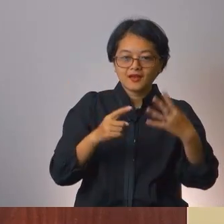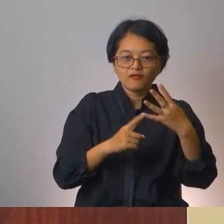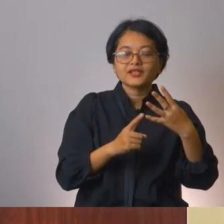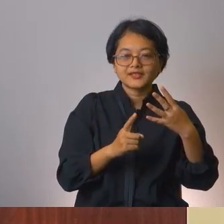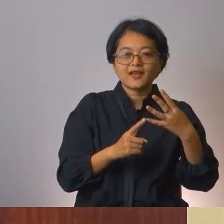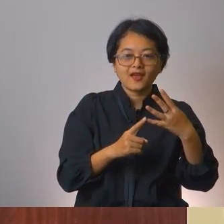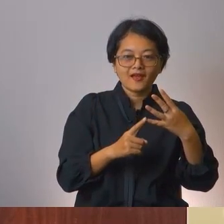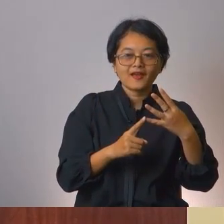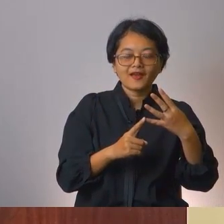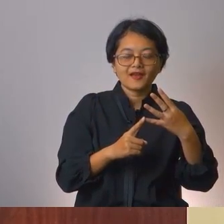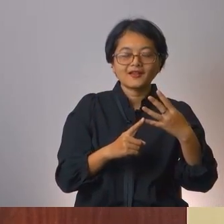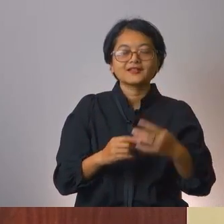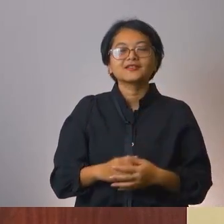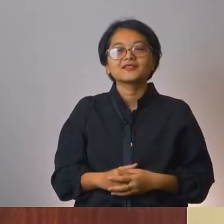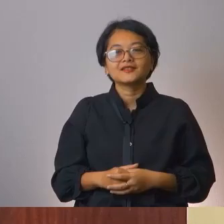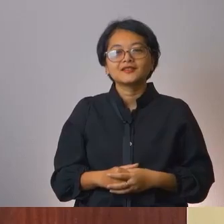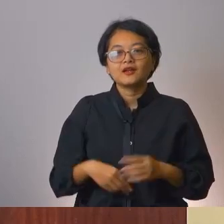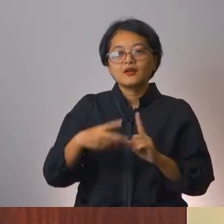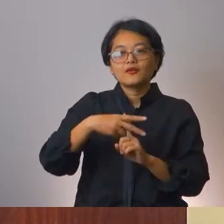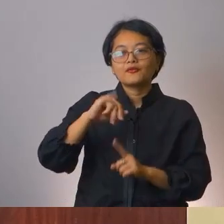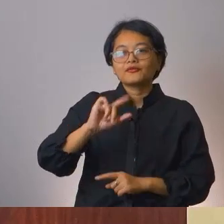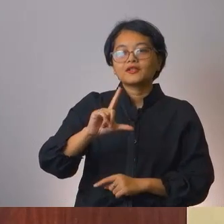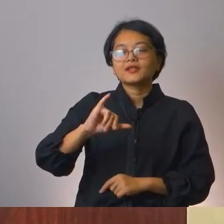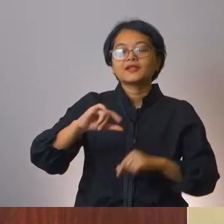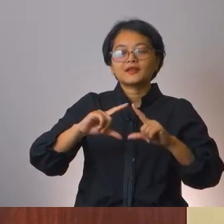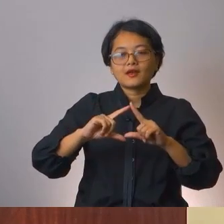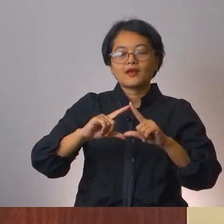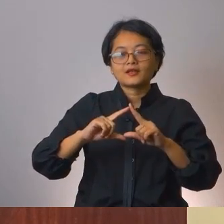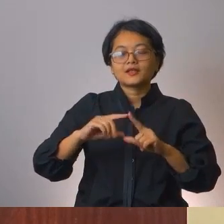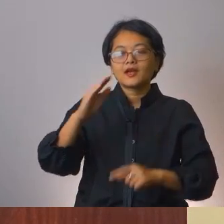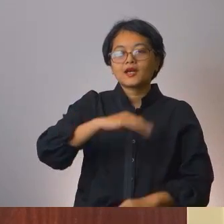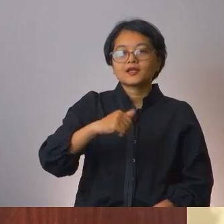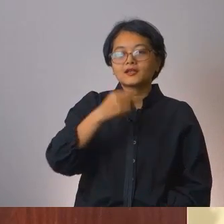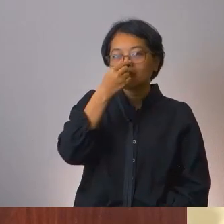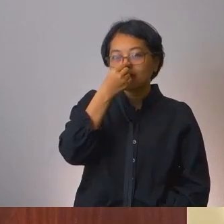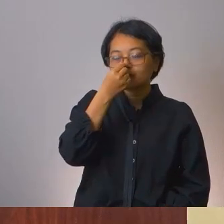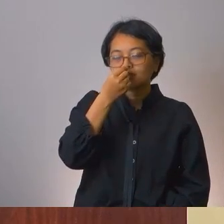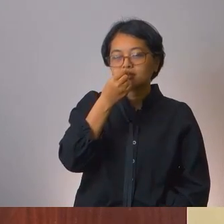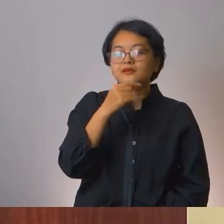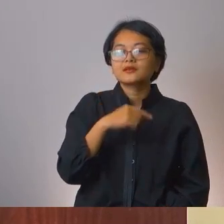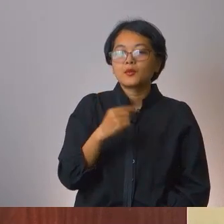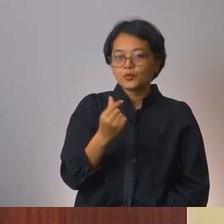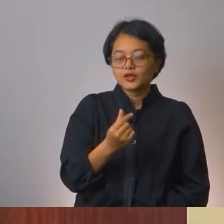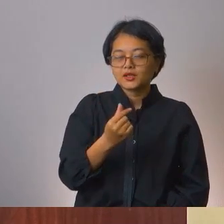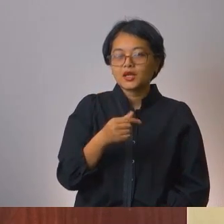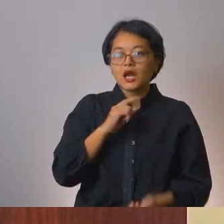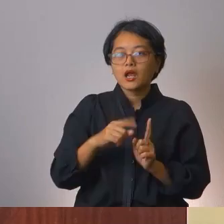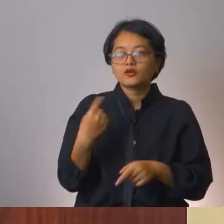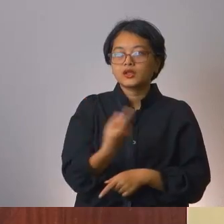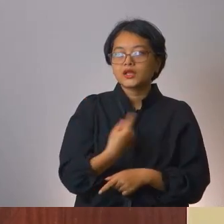Jadi bisa saya katakan bahwa bicara tentang sahabat berarti bicara tentang mengasihi atau yang